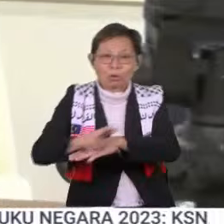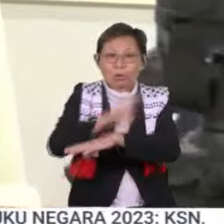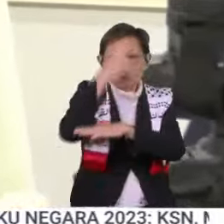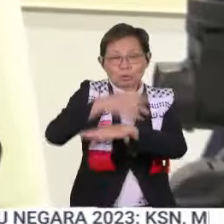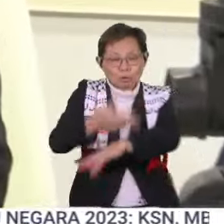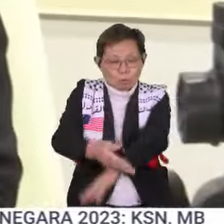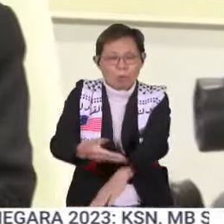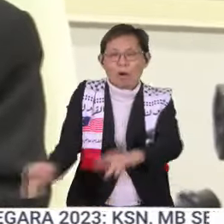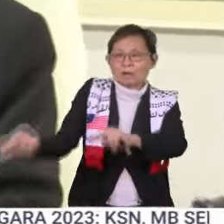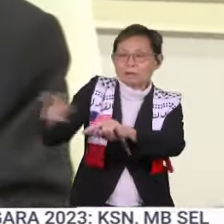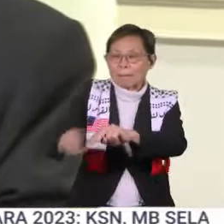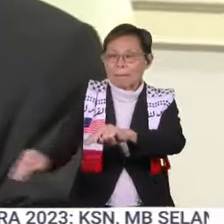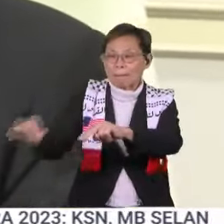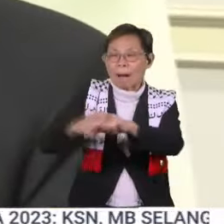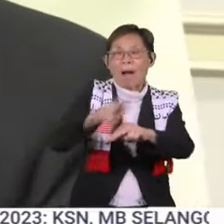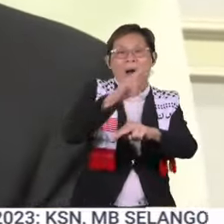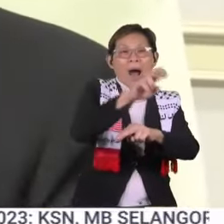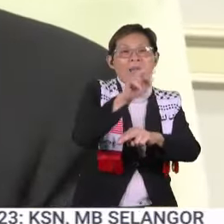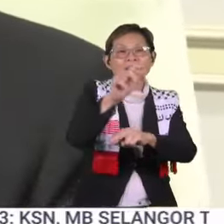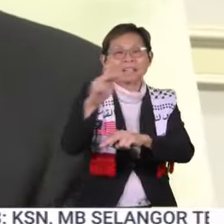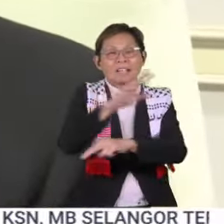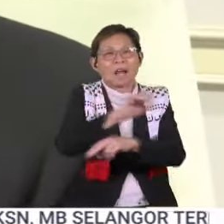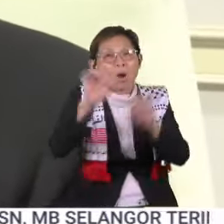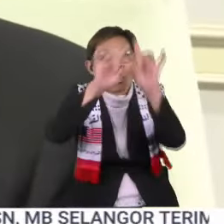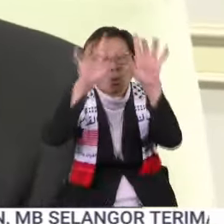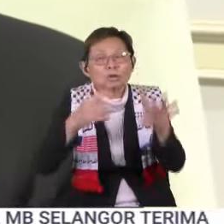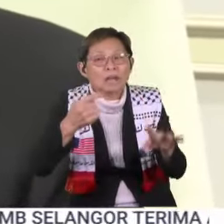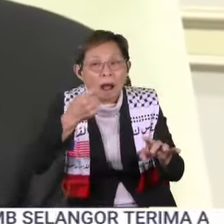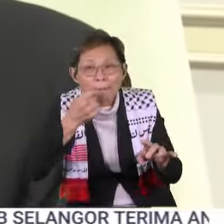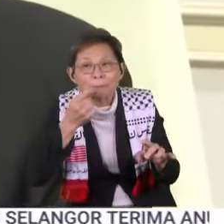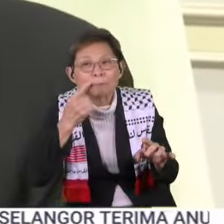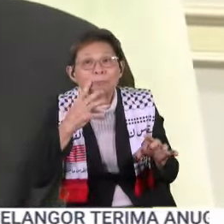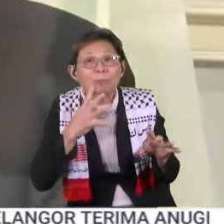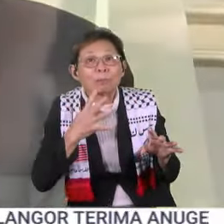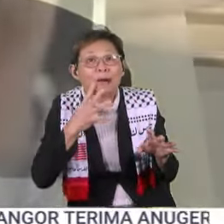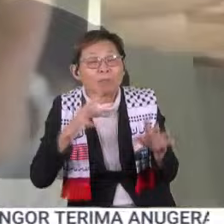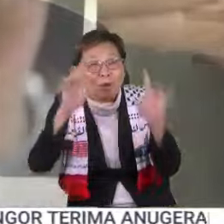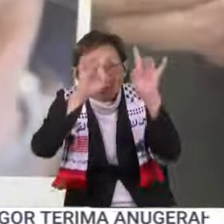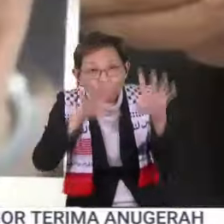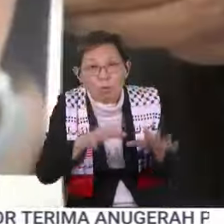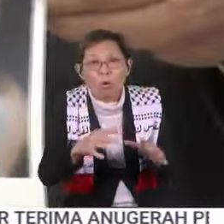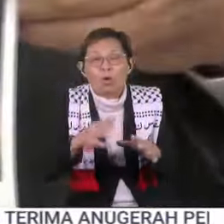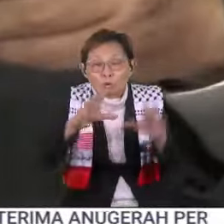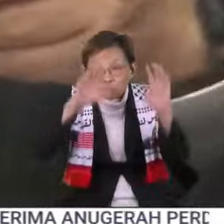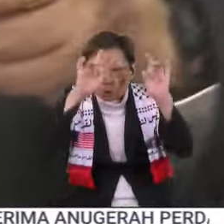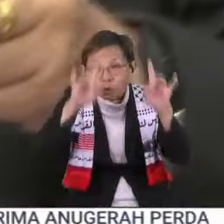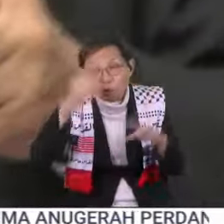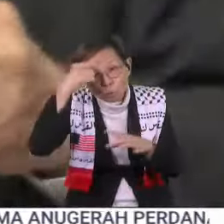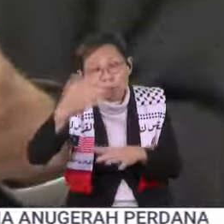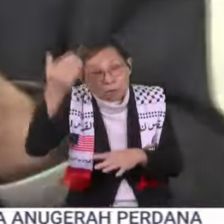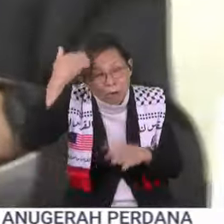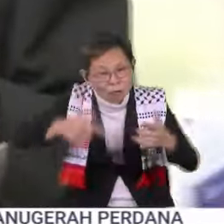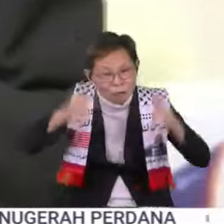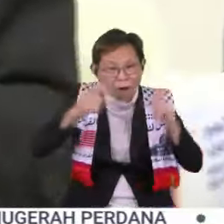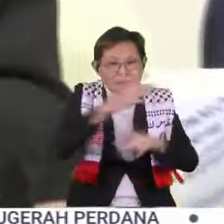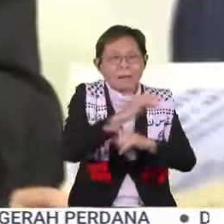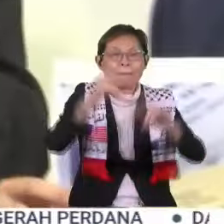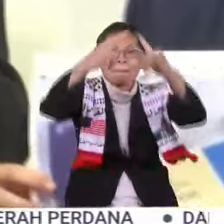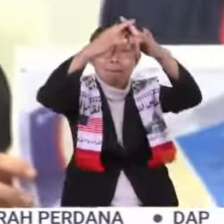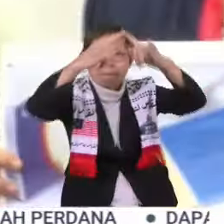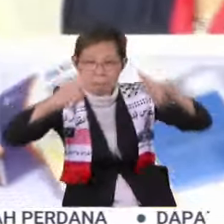untuk penambahan stok RTK dan ujian ILEO untuk mendapatkan diagnostik yang lebih pantas selain untuk kegunaan pemasangan kanopi